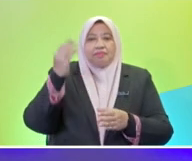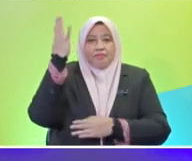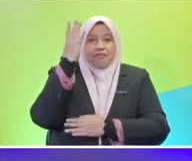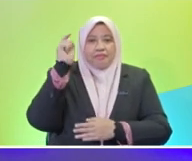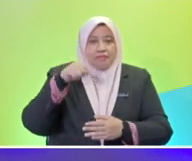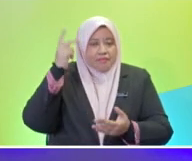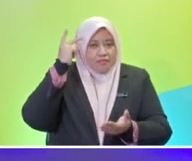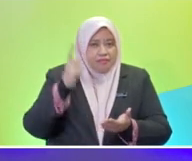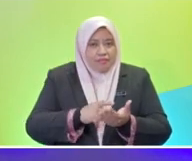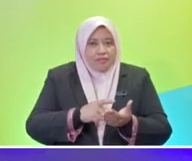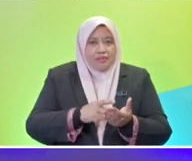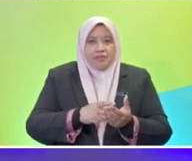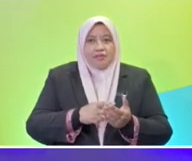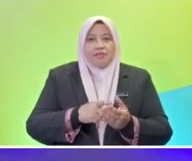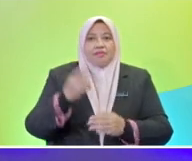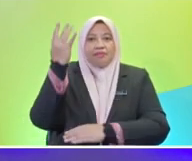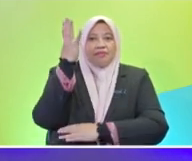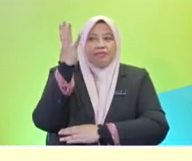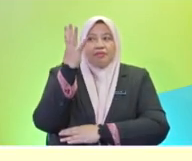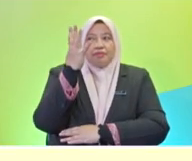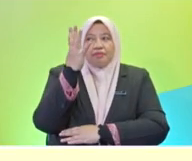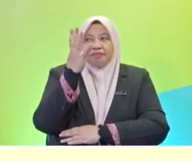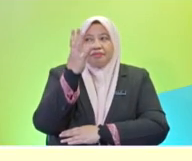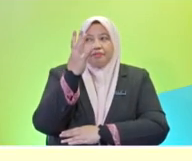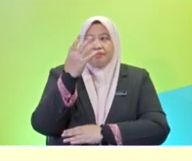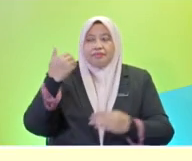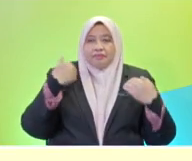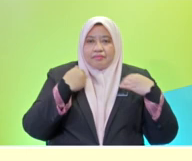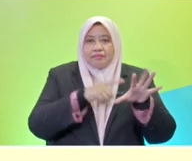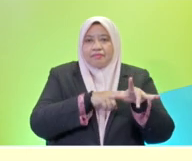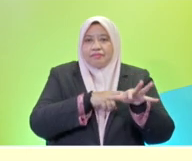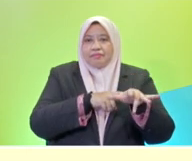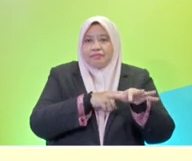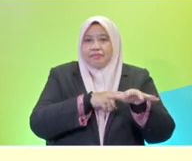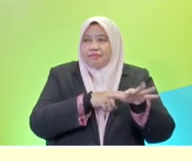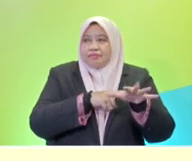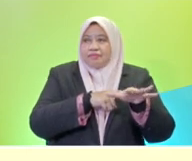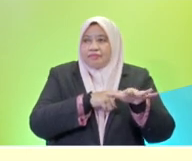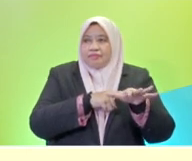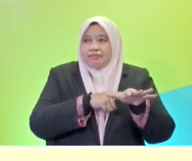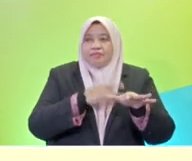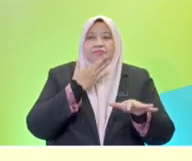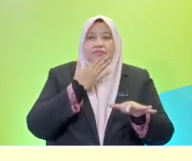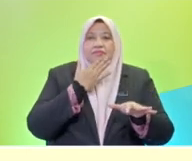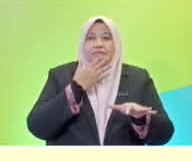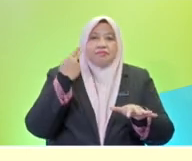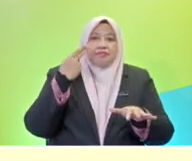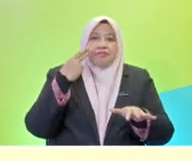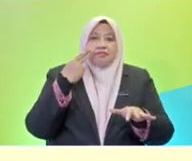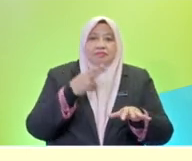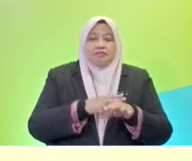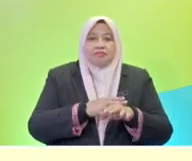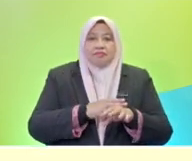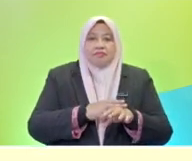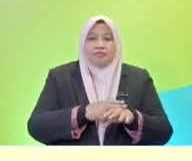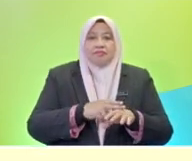Okey, bahan pokok ni pokok. Dia ada daun. Daun warna hijau. Warna